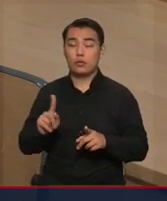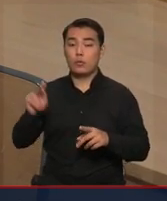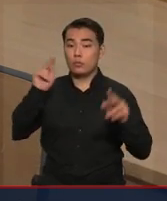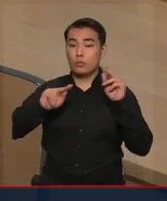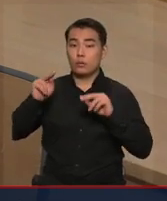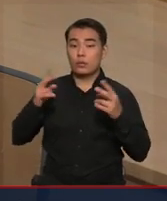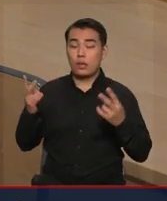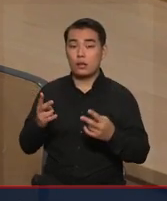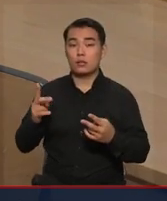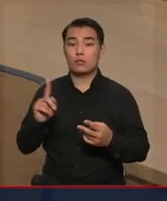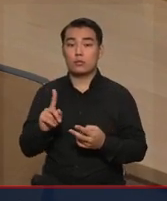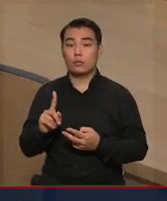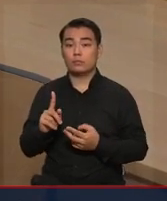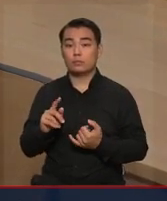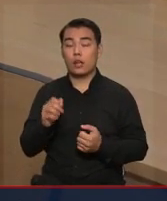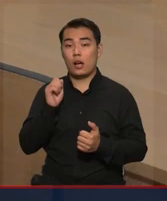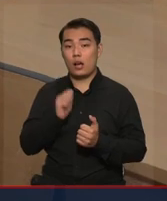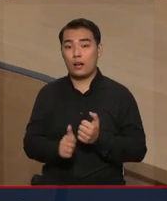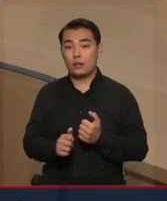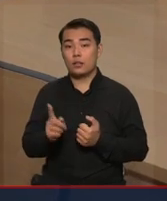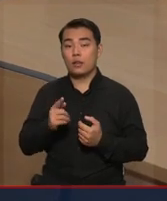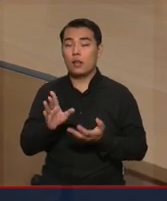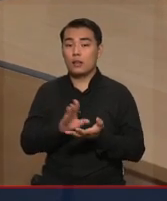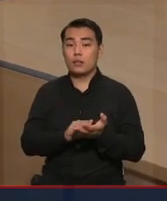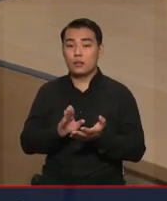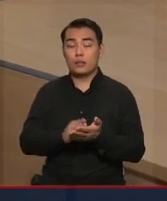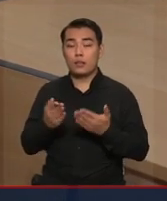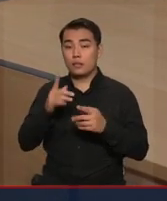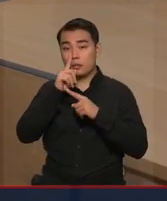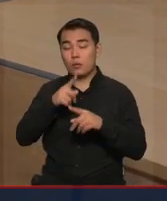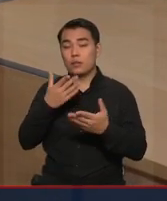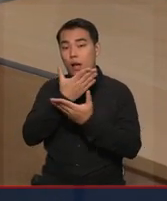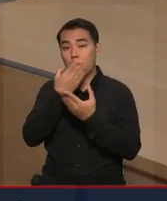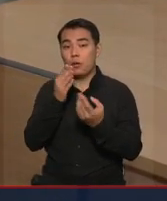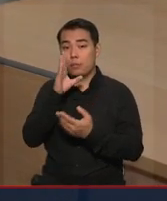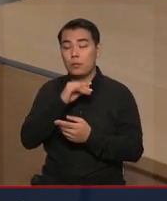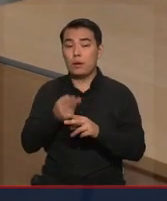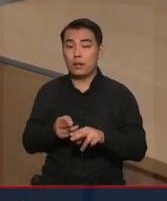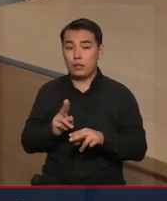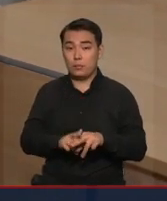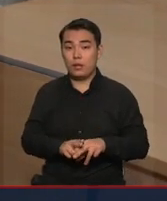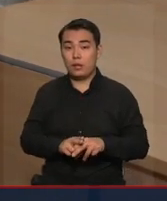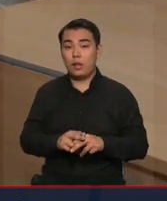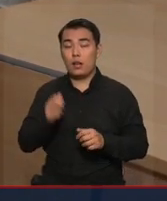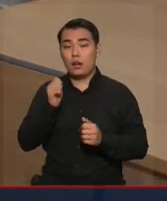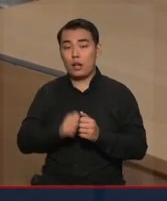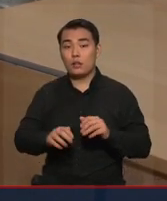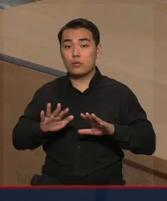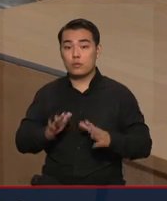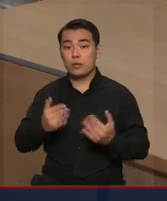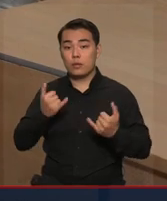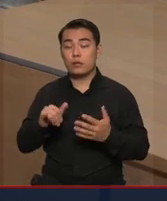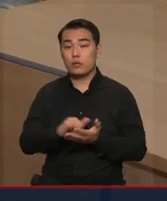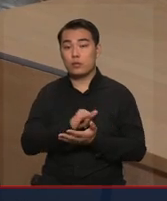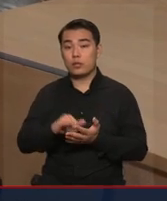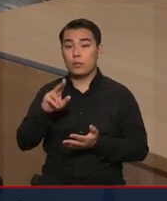керек, оны әрдайым оны қайталамаса ұмытылып қалады. Сондықтан әрбір кезде YouTube